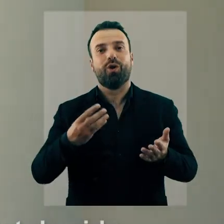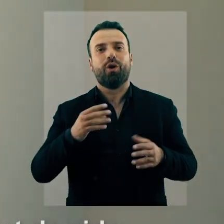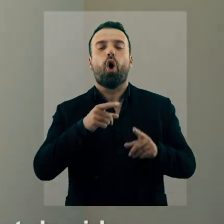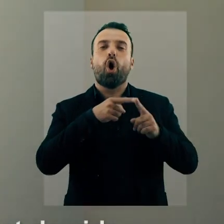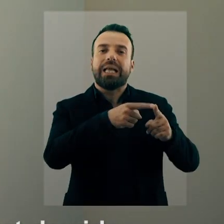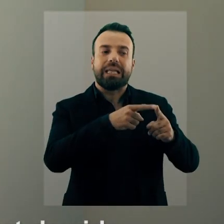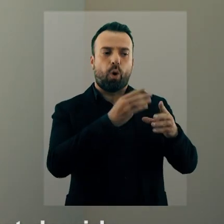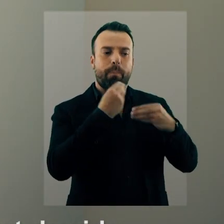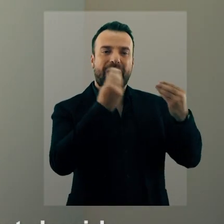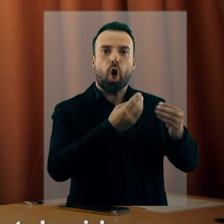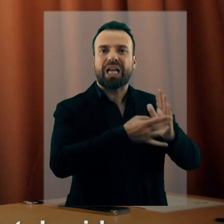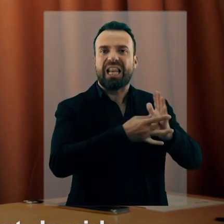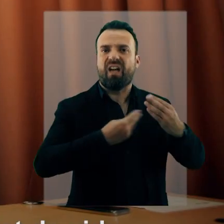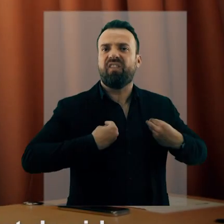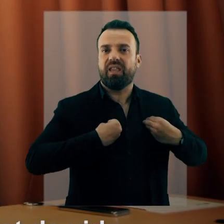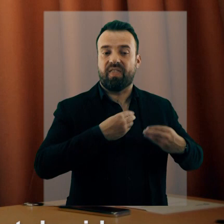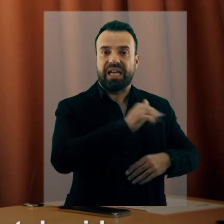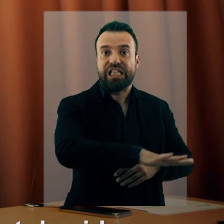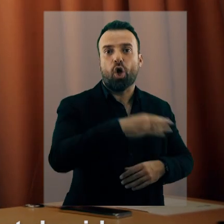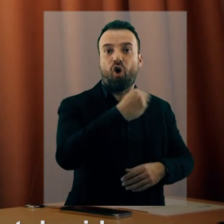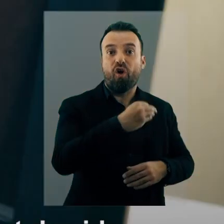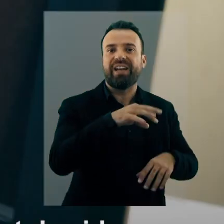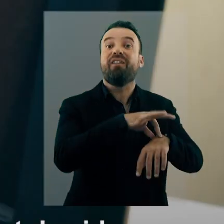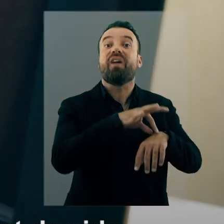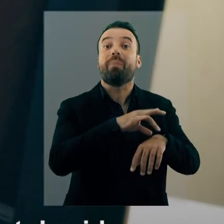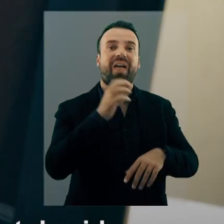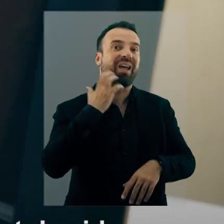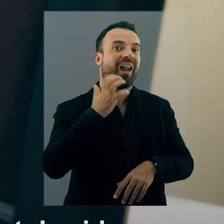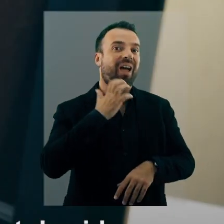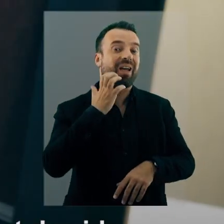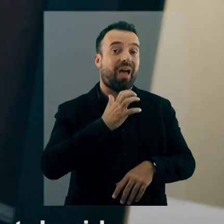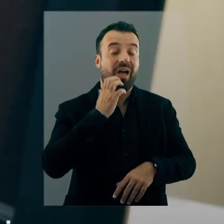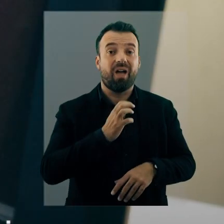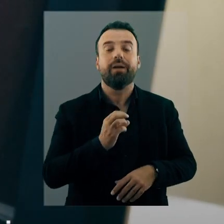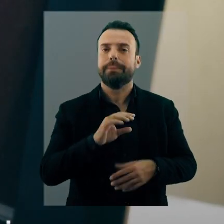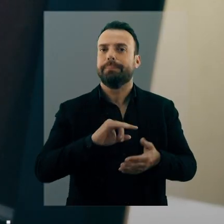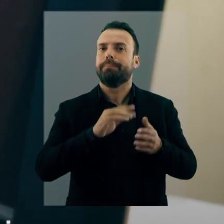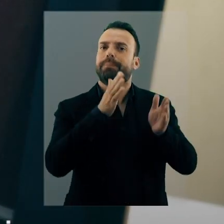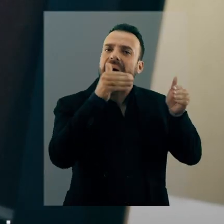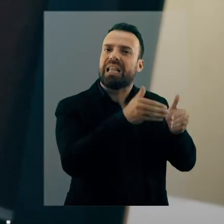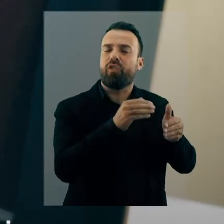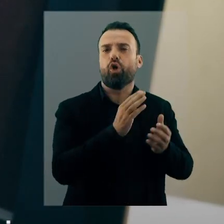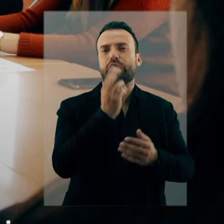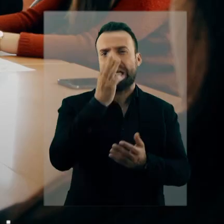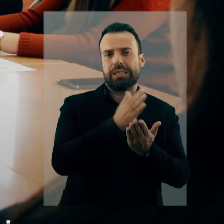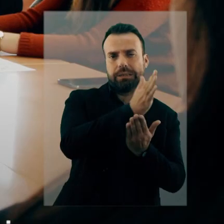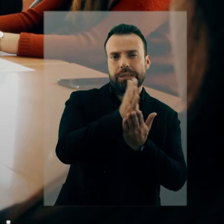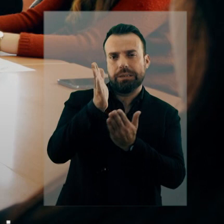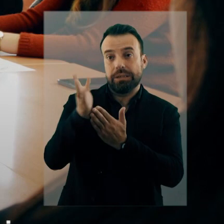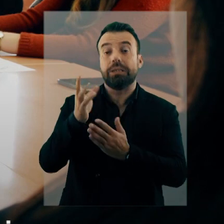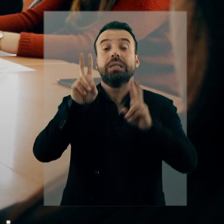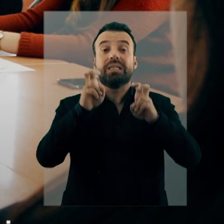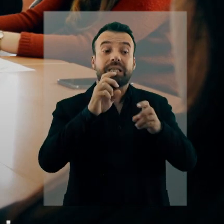El projecte Inèditos treballa per a la millora de la qualitat de vida d'infants i joves amb malalties rares i ho fa a partir de 3 línies